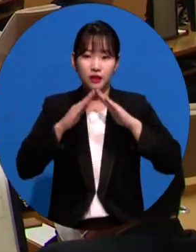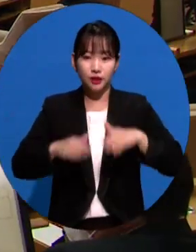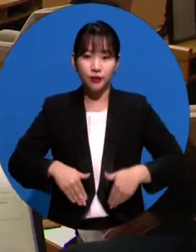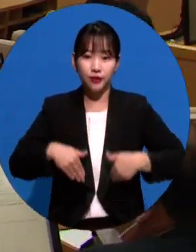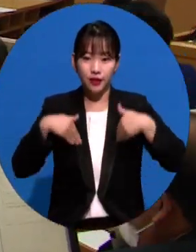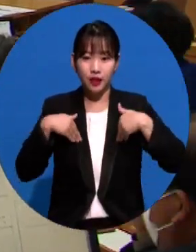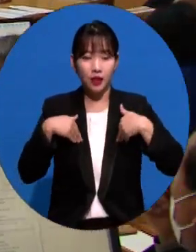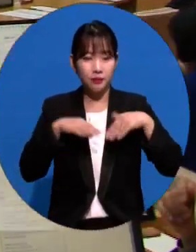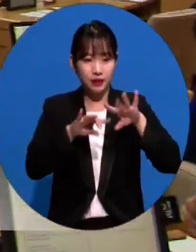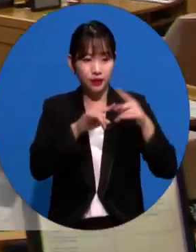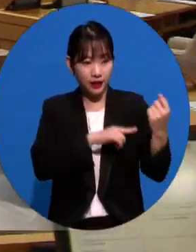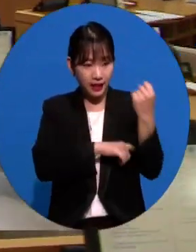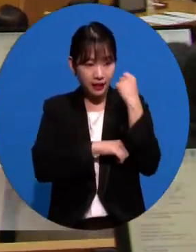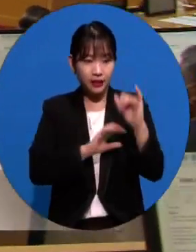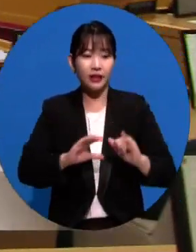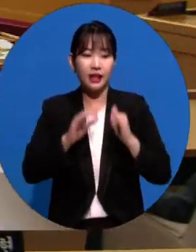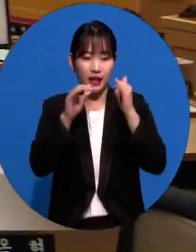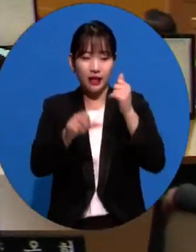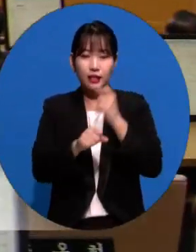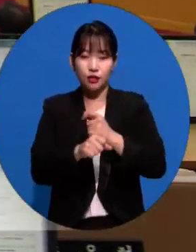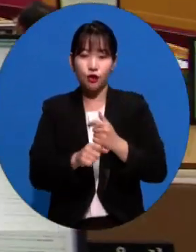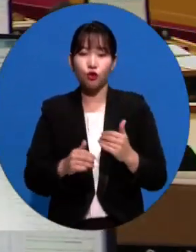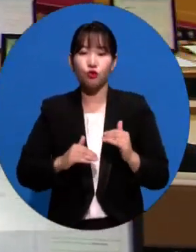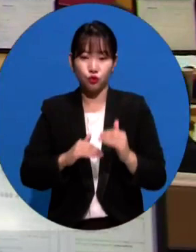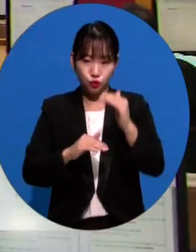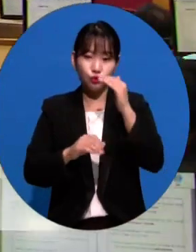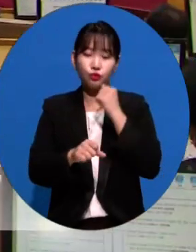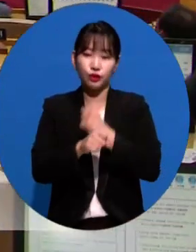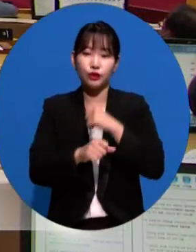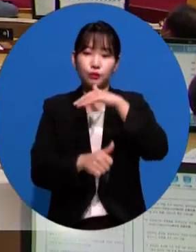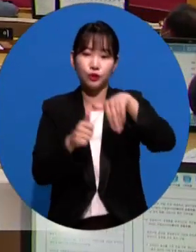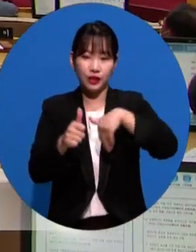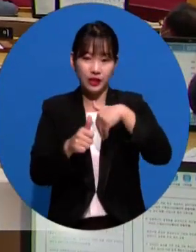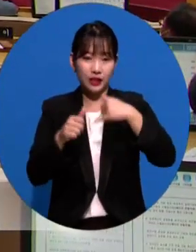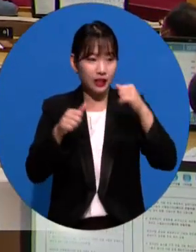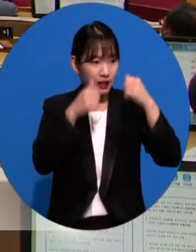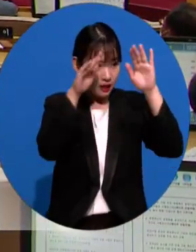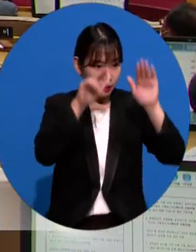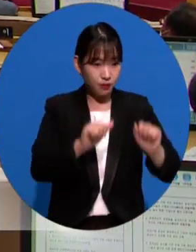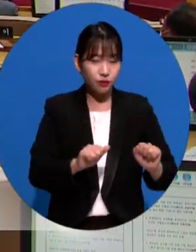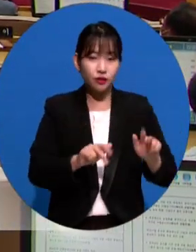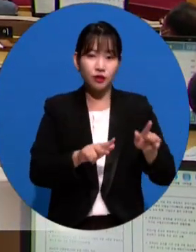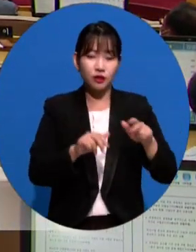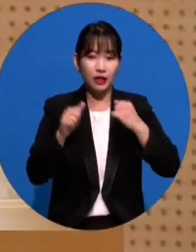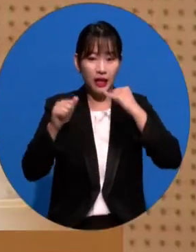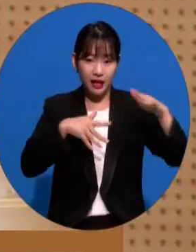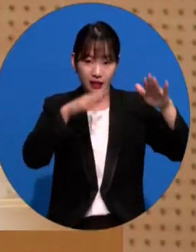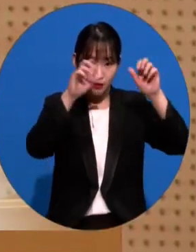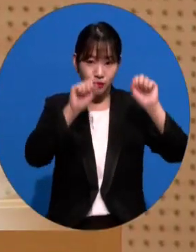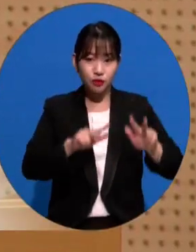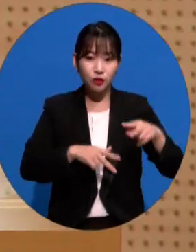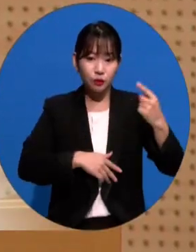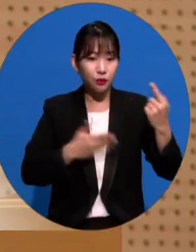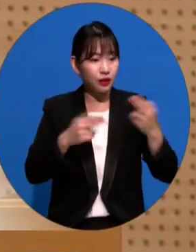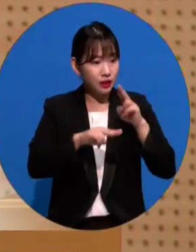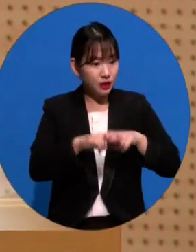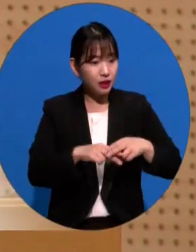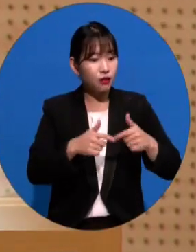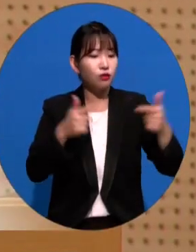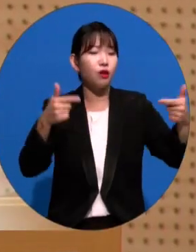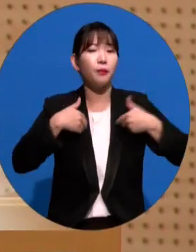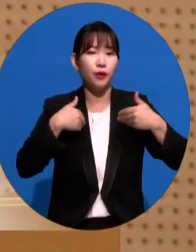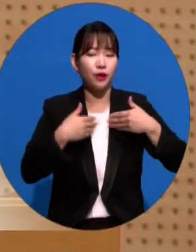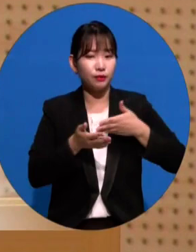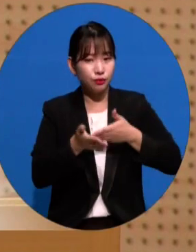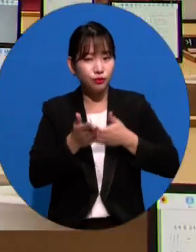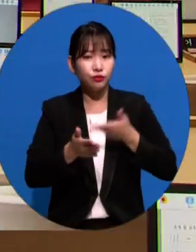전라남도는 재생에너지는 세계적 추세인데다 해상풍력도 일자리 창출 차원에서 접근해줄 것을 정부에 건의했다며